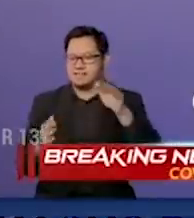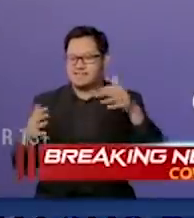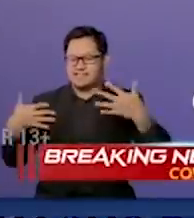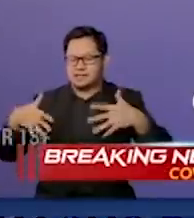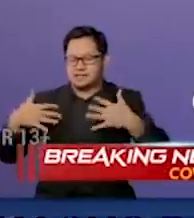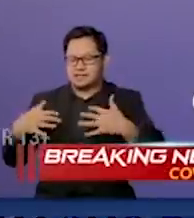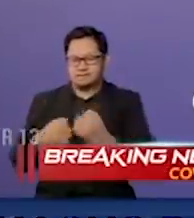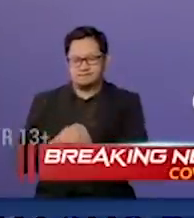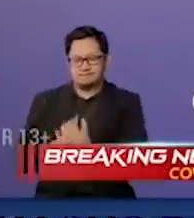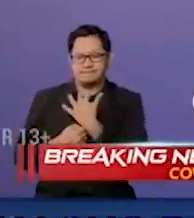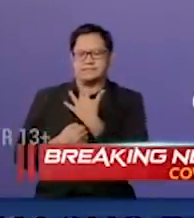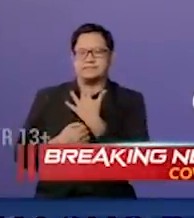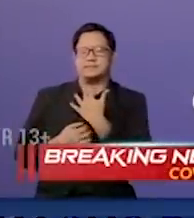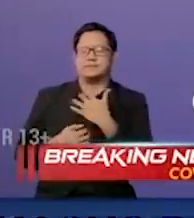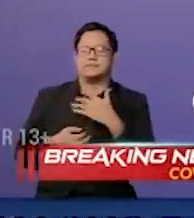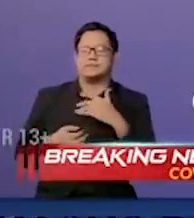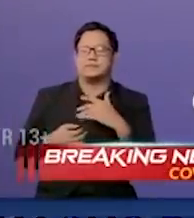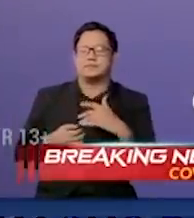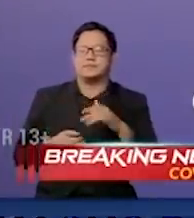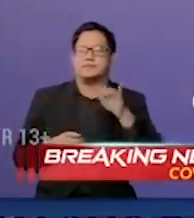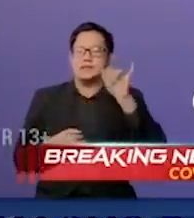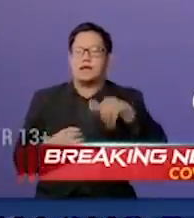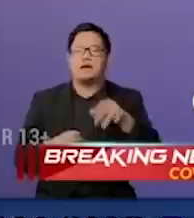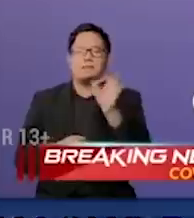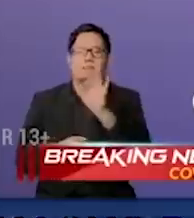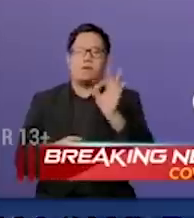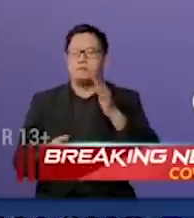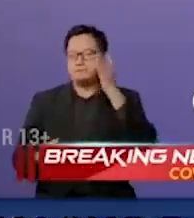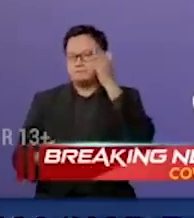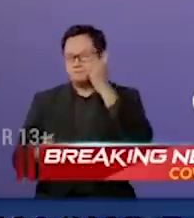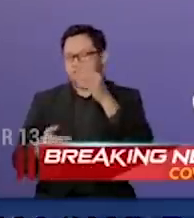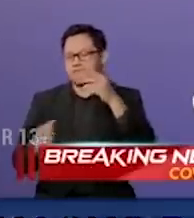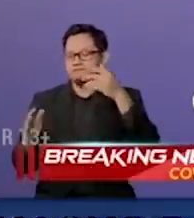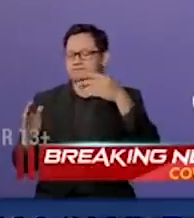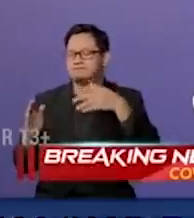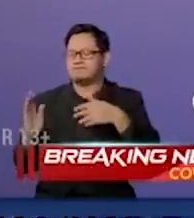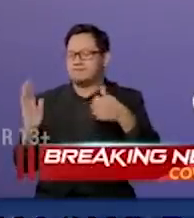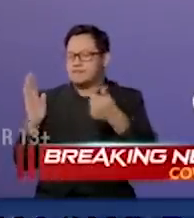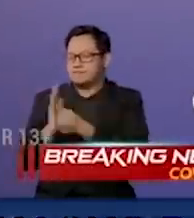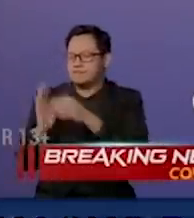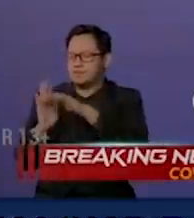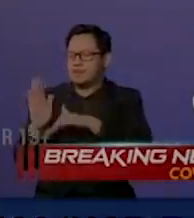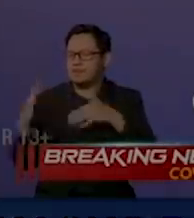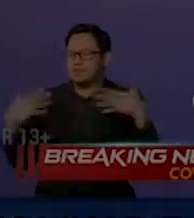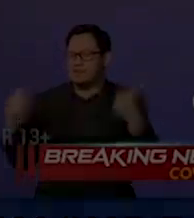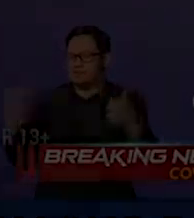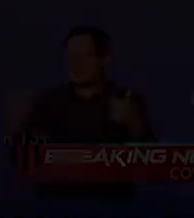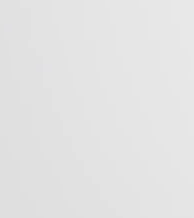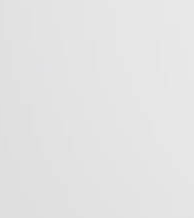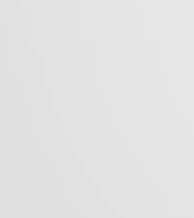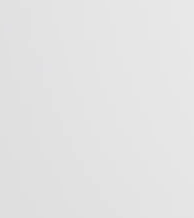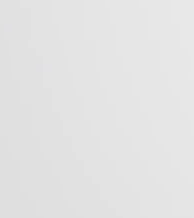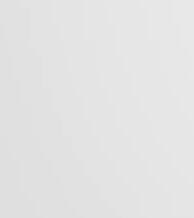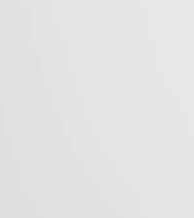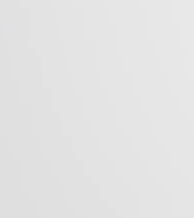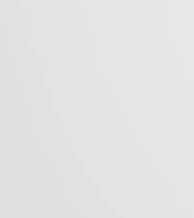tertular memang belum secara disiplin mematuhi protokol kesehatan